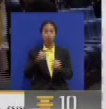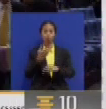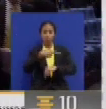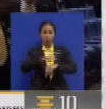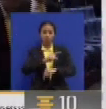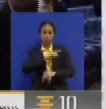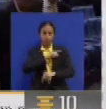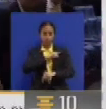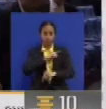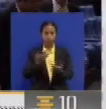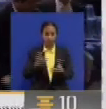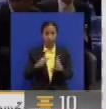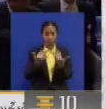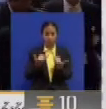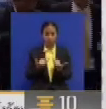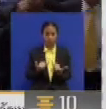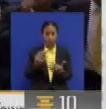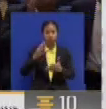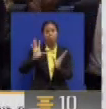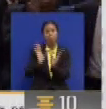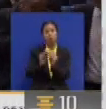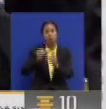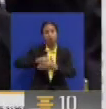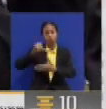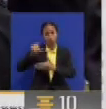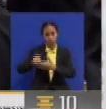รองต่อเลยปู่บอกว่าพอเถอะ